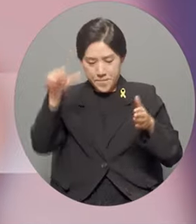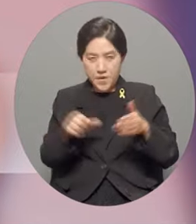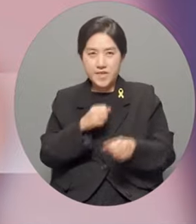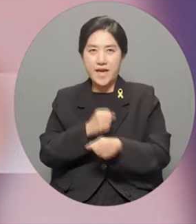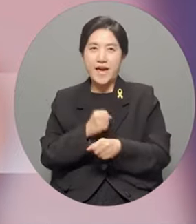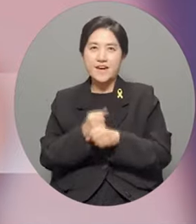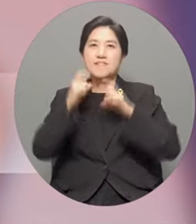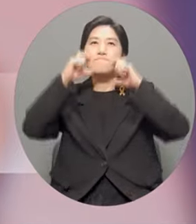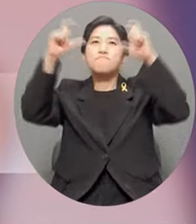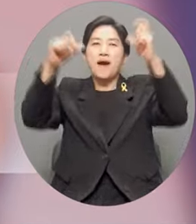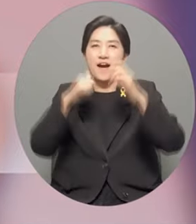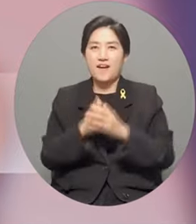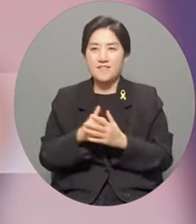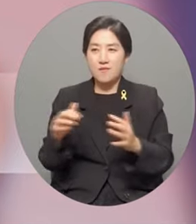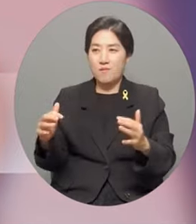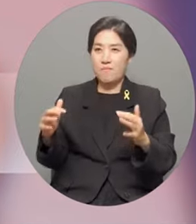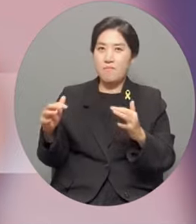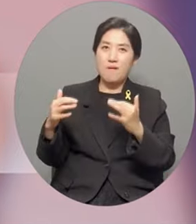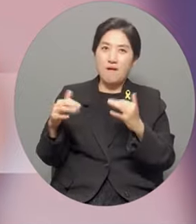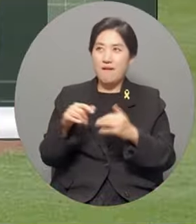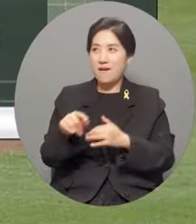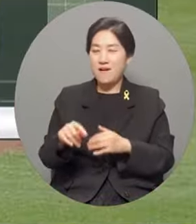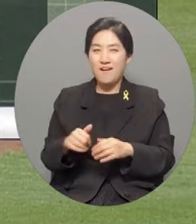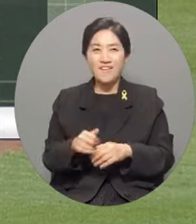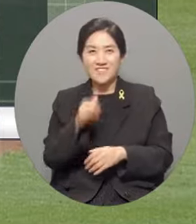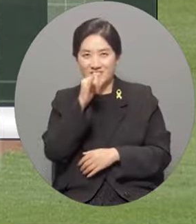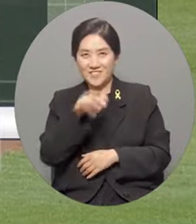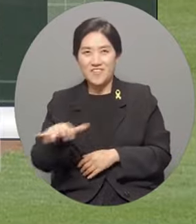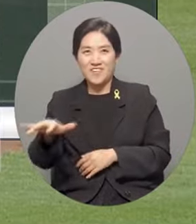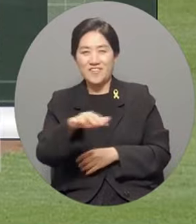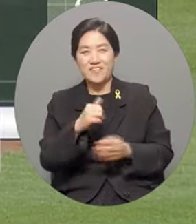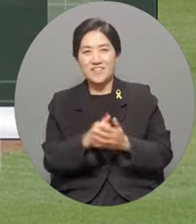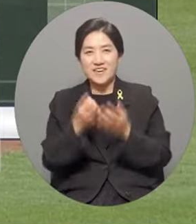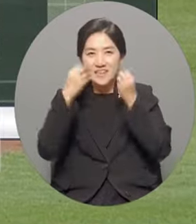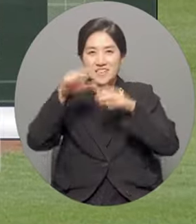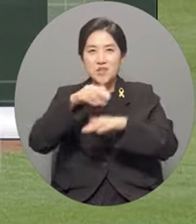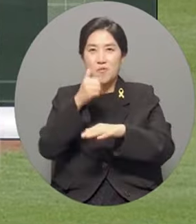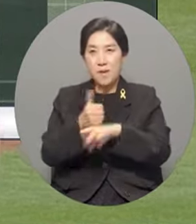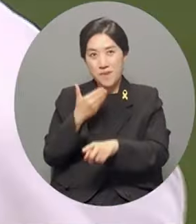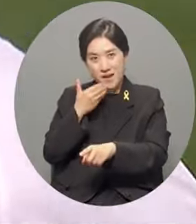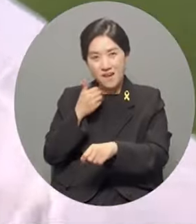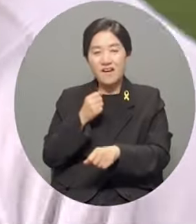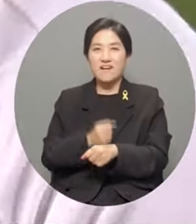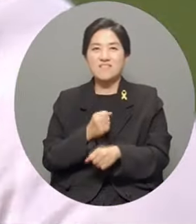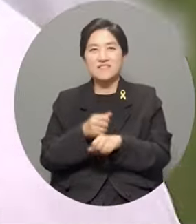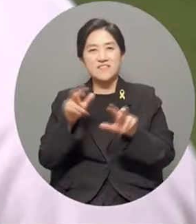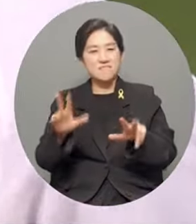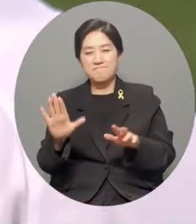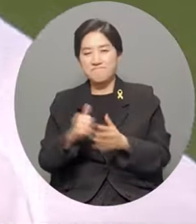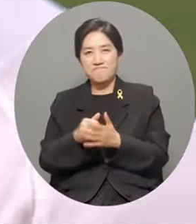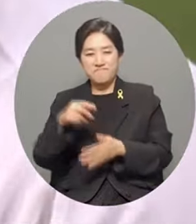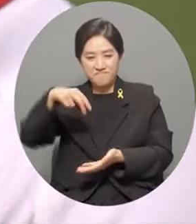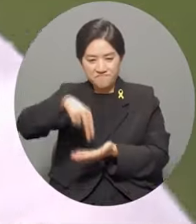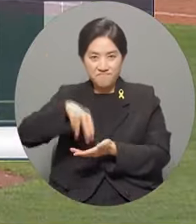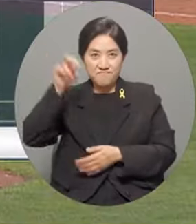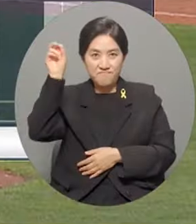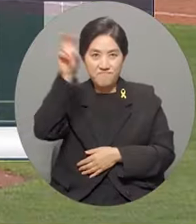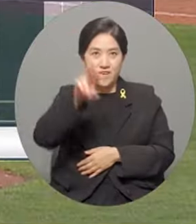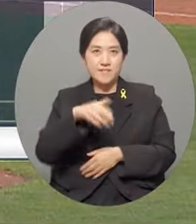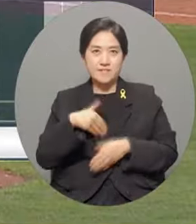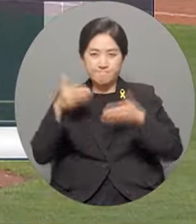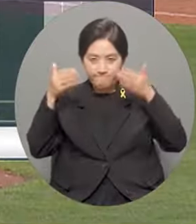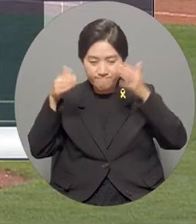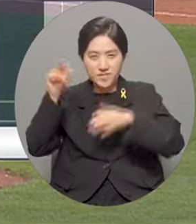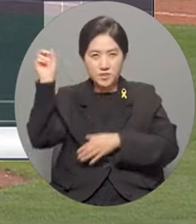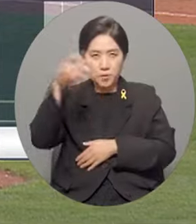뛰겠다는 선언으로 주위를 놀라게 한 곽도규. 신인왕 후보로도 거론되지만 지금은 마운드 위에서 진지하게